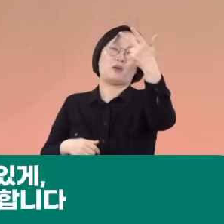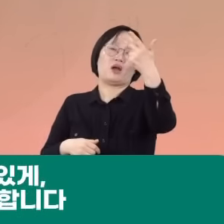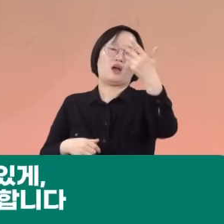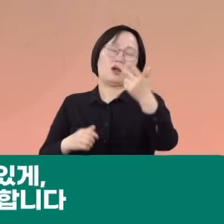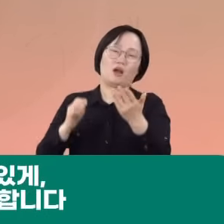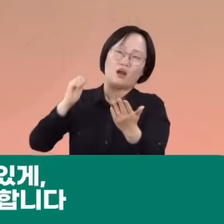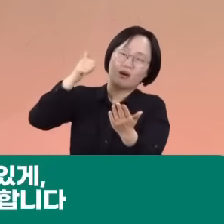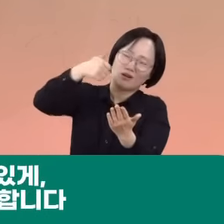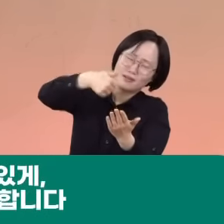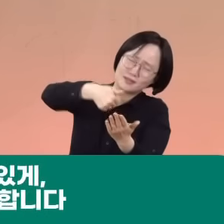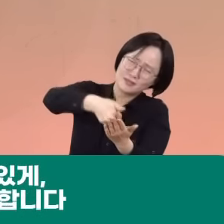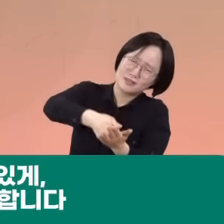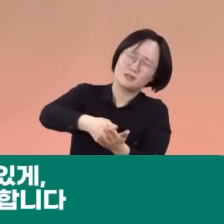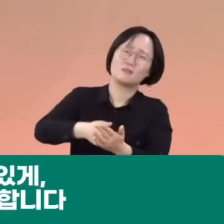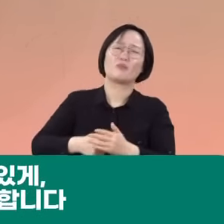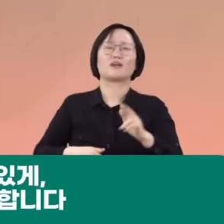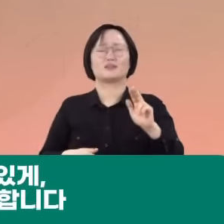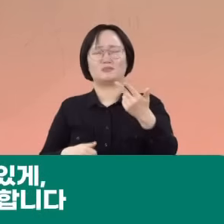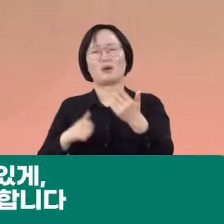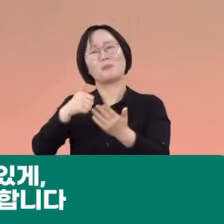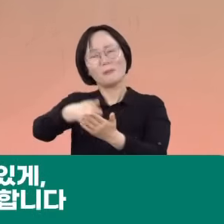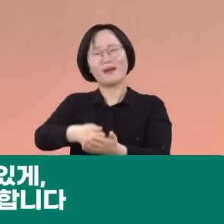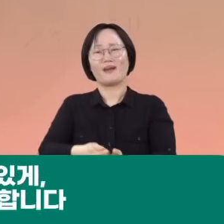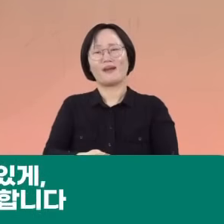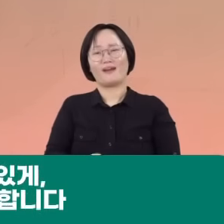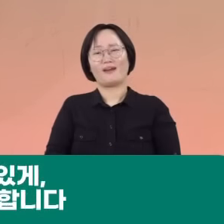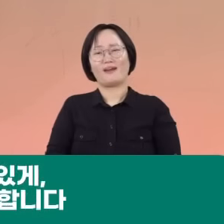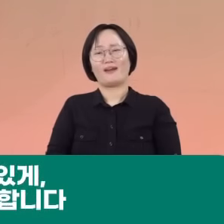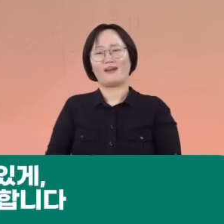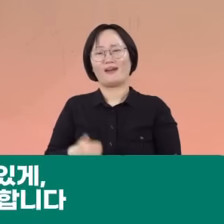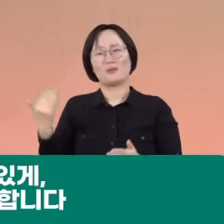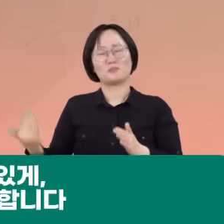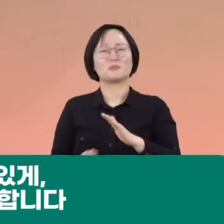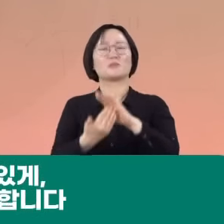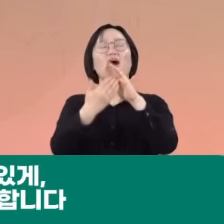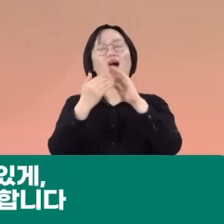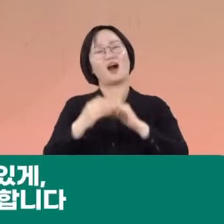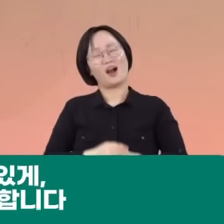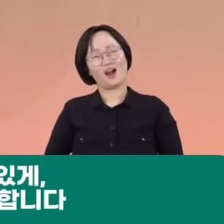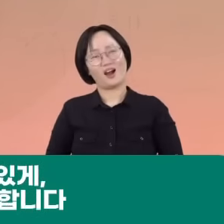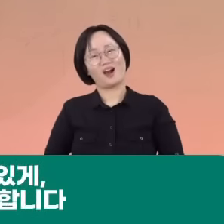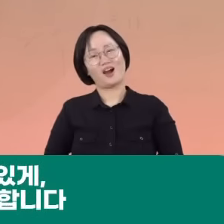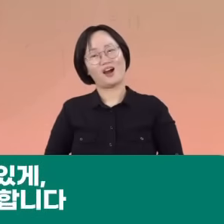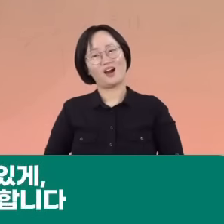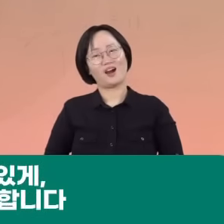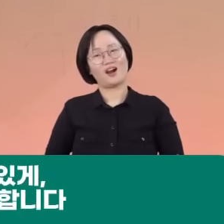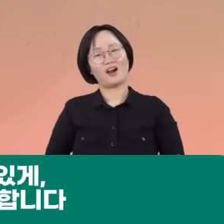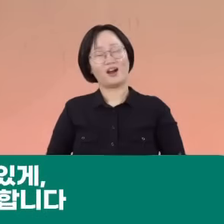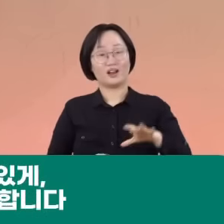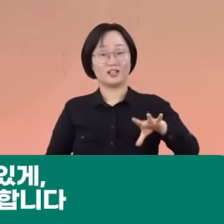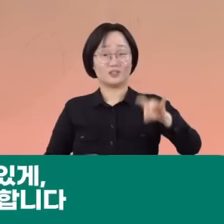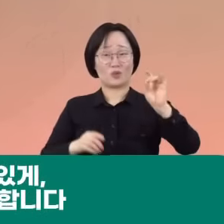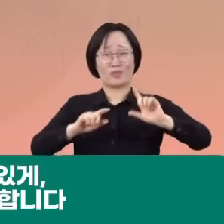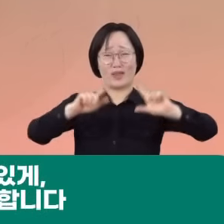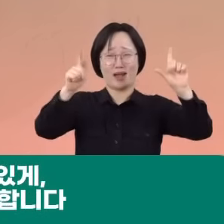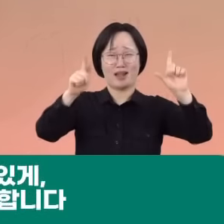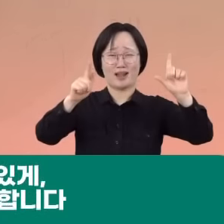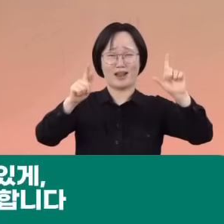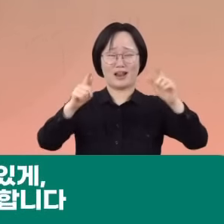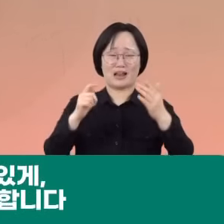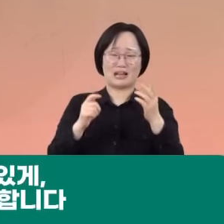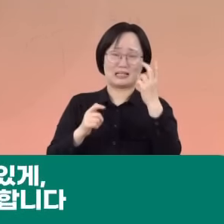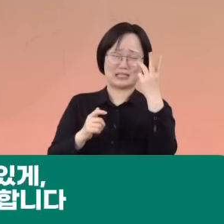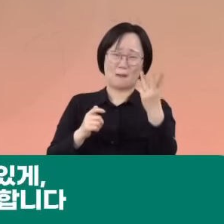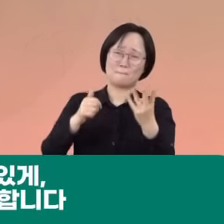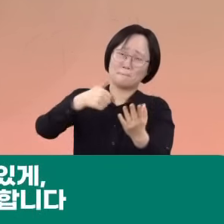700배 첫날에 절 3배를 하는데 20분이 걸렸던이 남자분이 몇